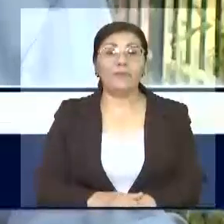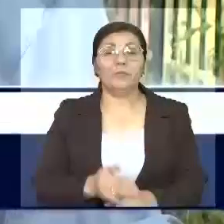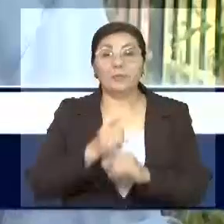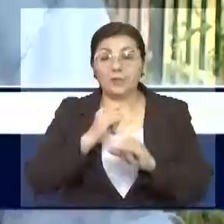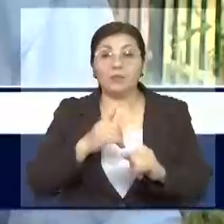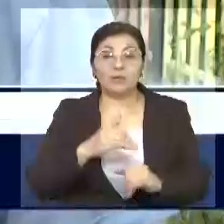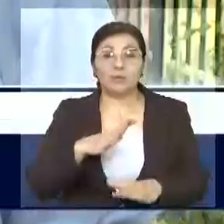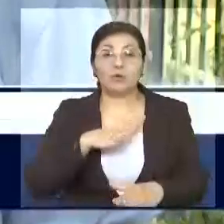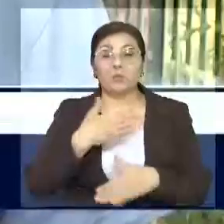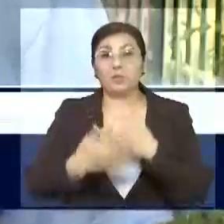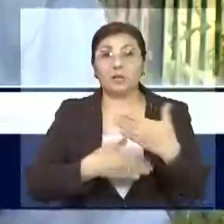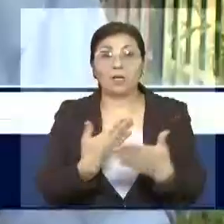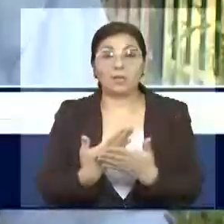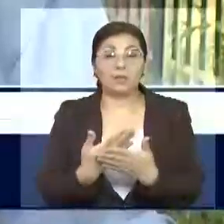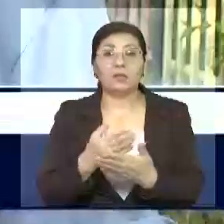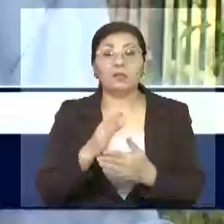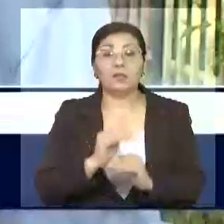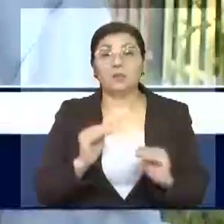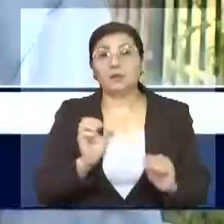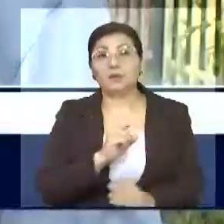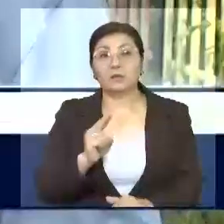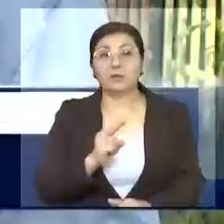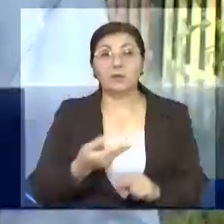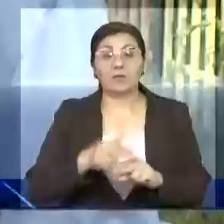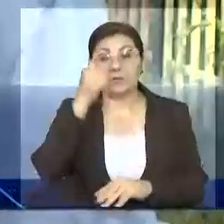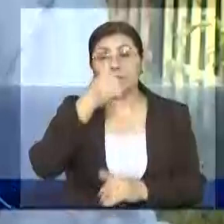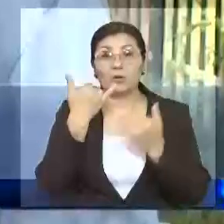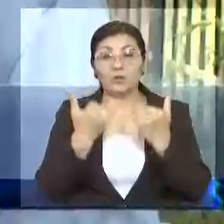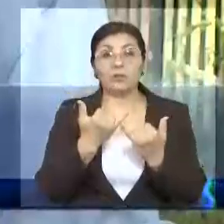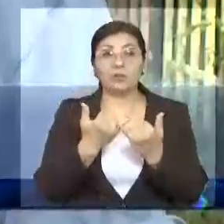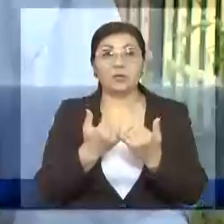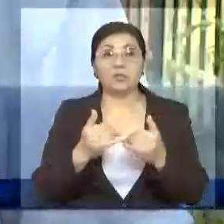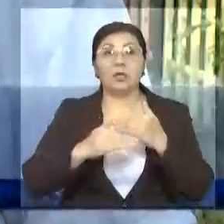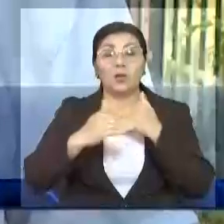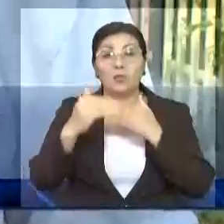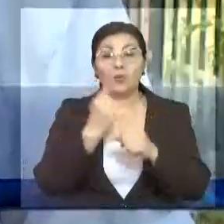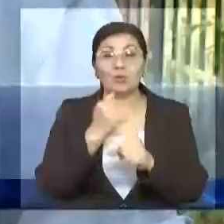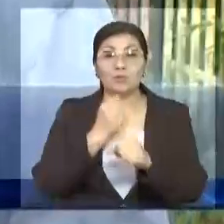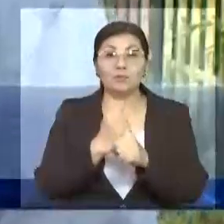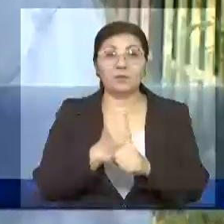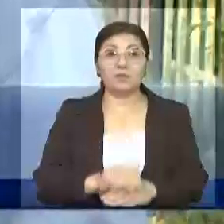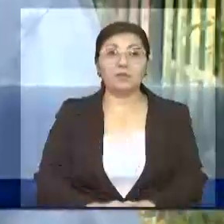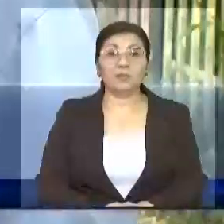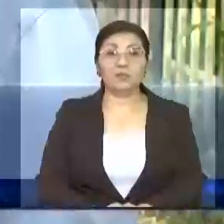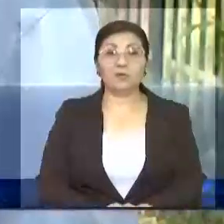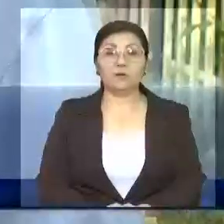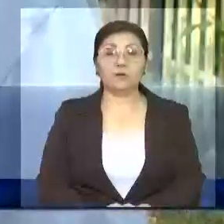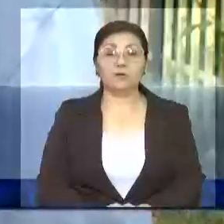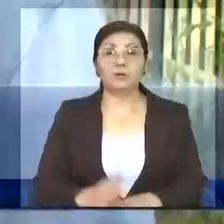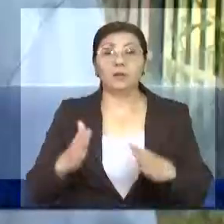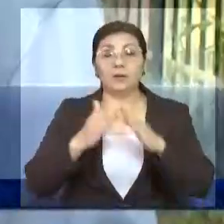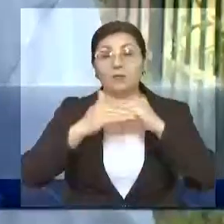во можно бы дети деревя падали сейчас в этом году данное время и поле сделали и там во дворе делаем ещ во дворах